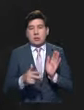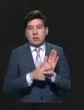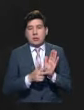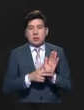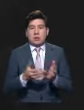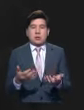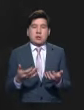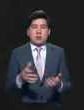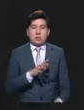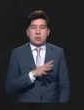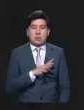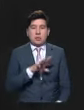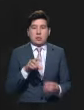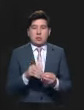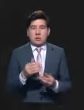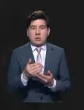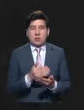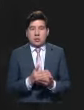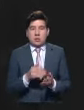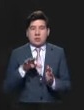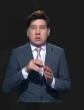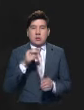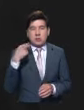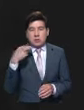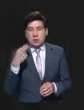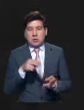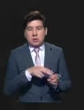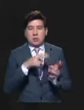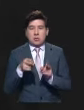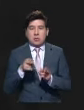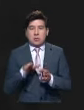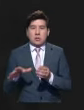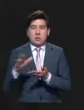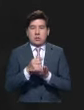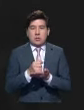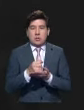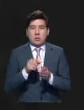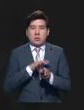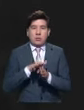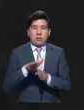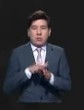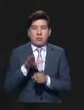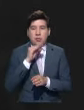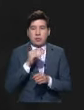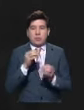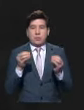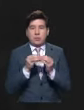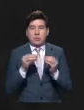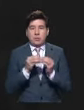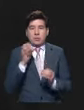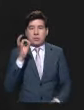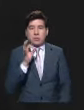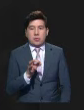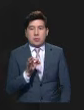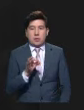келіп жаңағы біздің нарықтарымызды жаулап алып жатқан жағдайы бар. Жаңа мен 10%-ды десек,